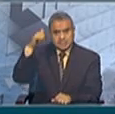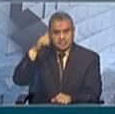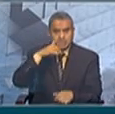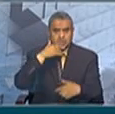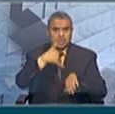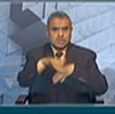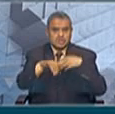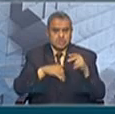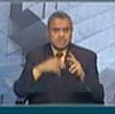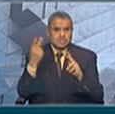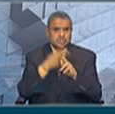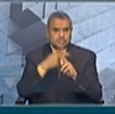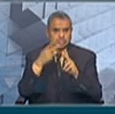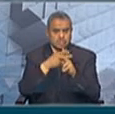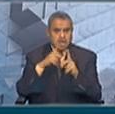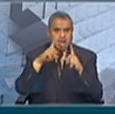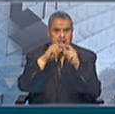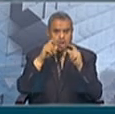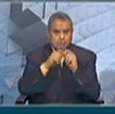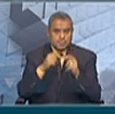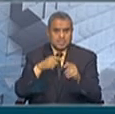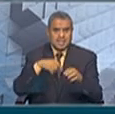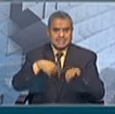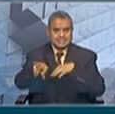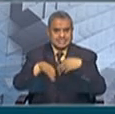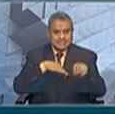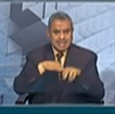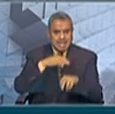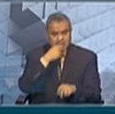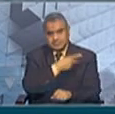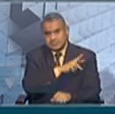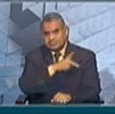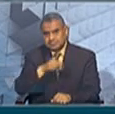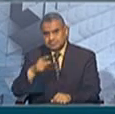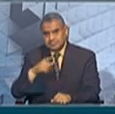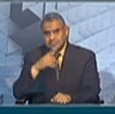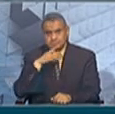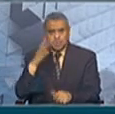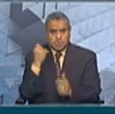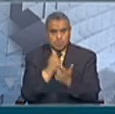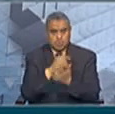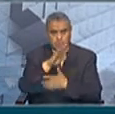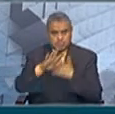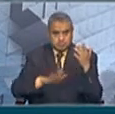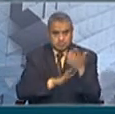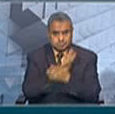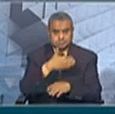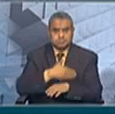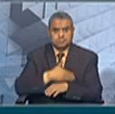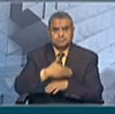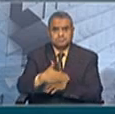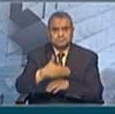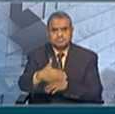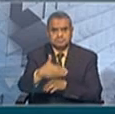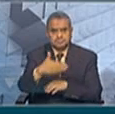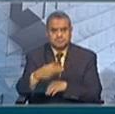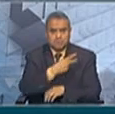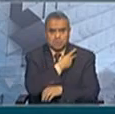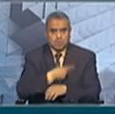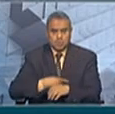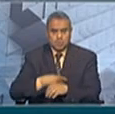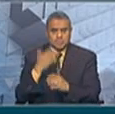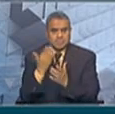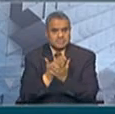اللبناني والأوساط السياسية المختلفة، ويعني إلى أي مدى إذن يمكن أن يتأخر تشكيل الحكومة في ظل هذا